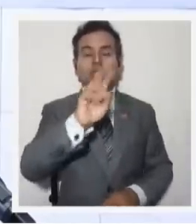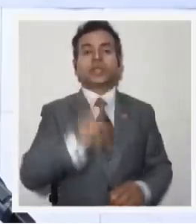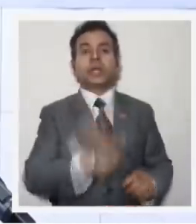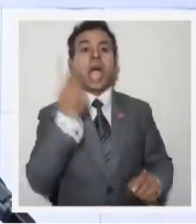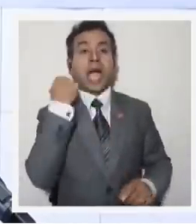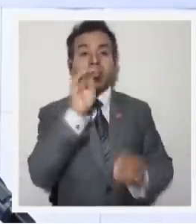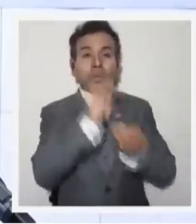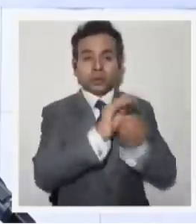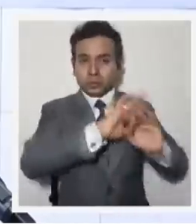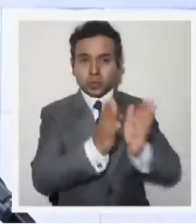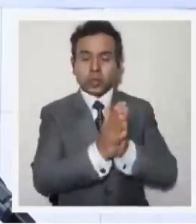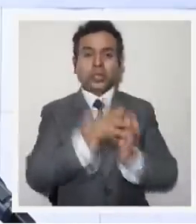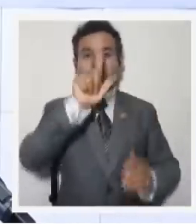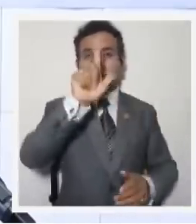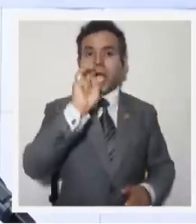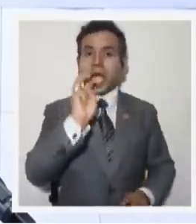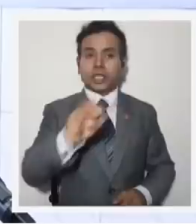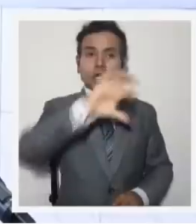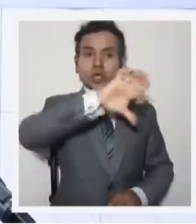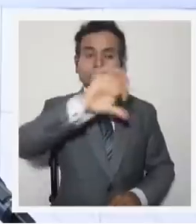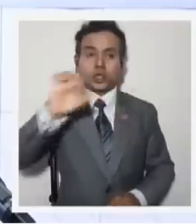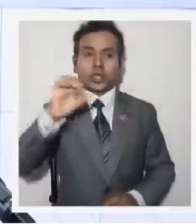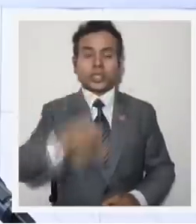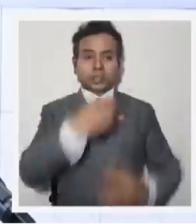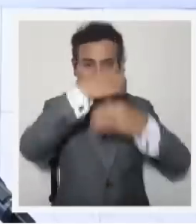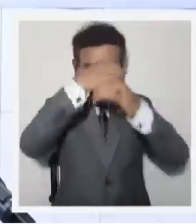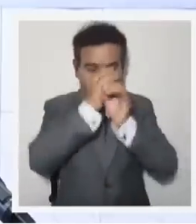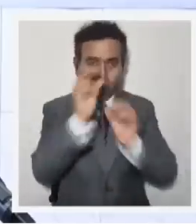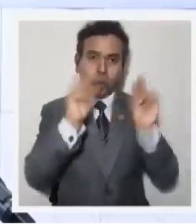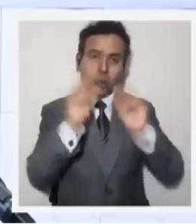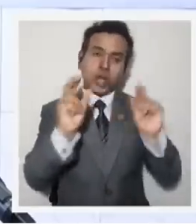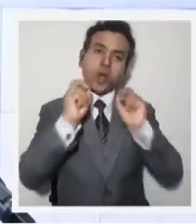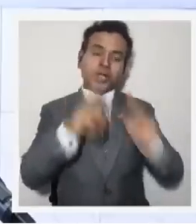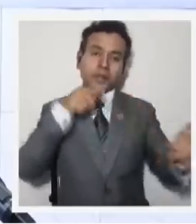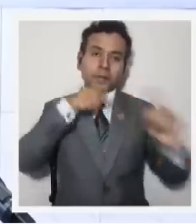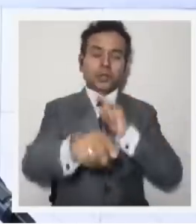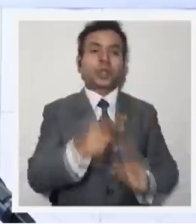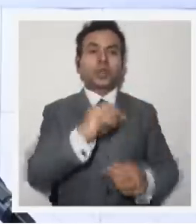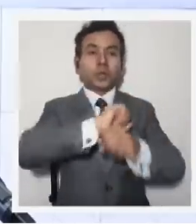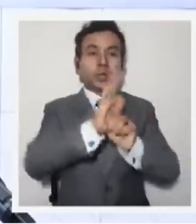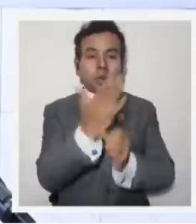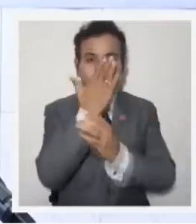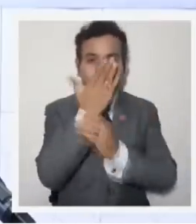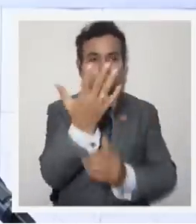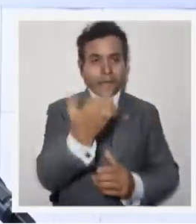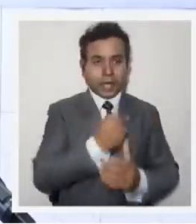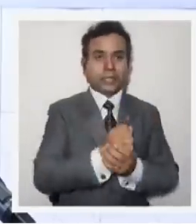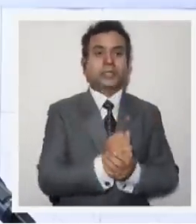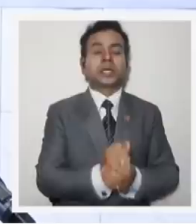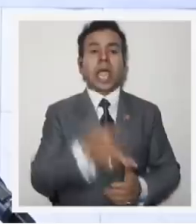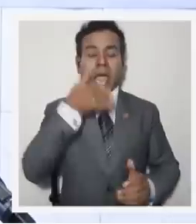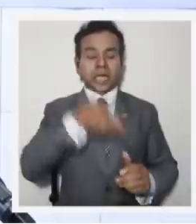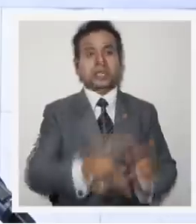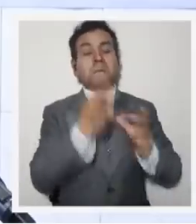7862 এবং পূর্বের স্যাম্পল সহ পরীক্ষা করা হয়েছে 7900টি এবং এই 7900টির